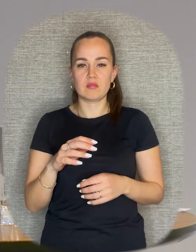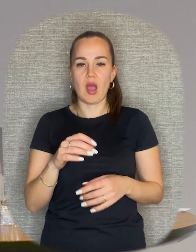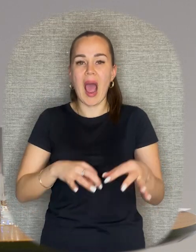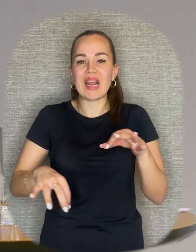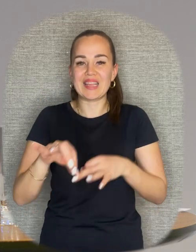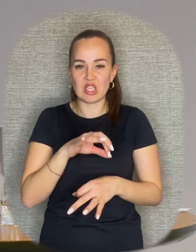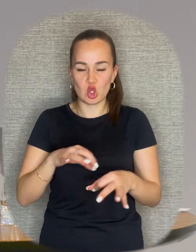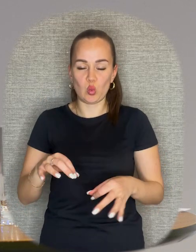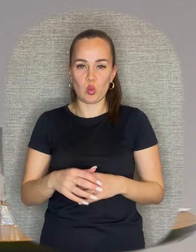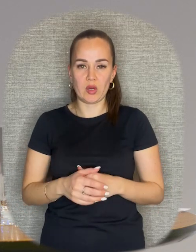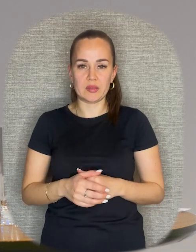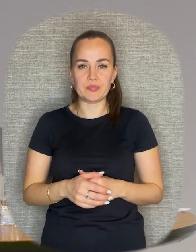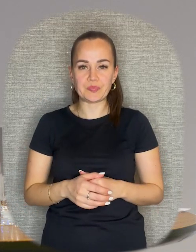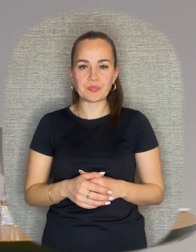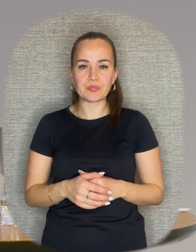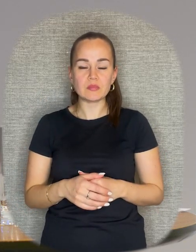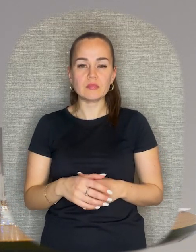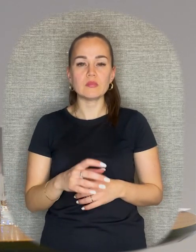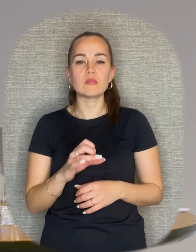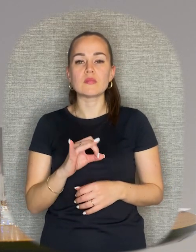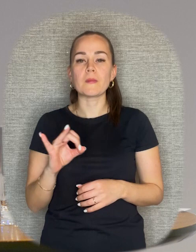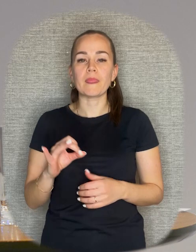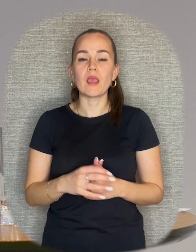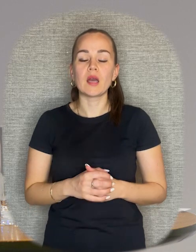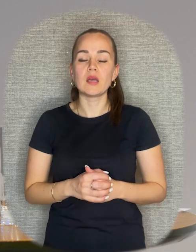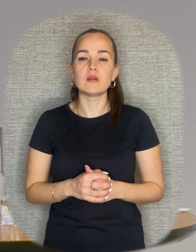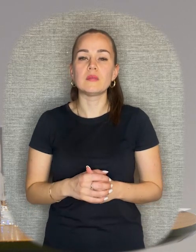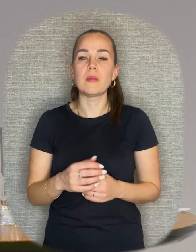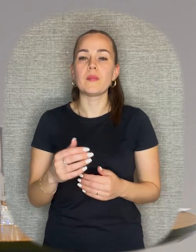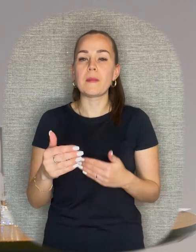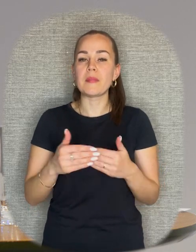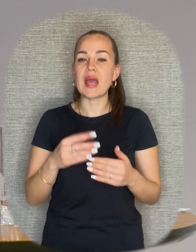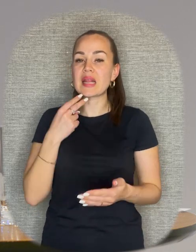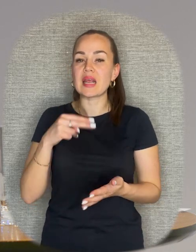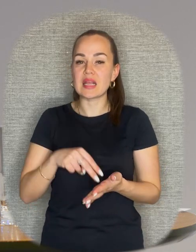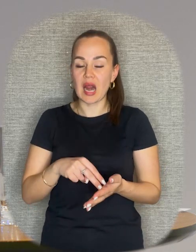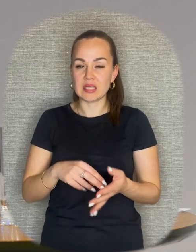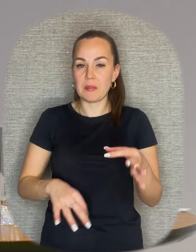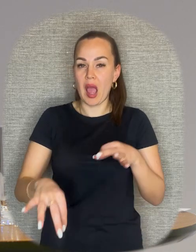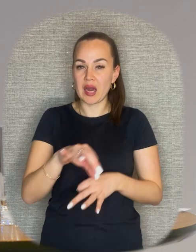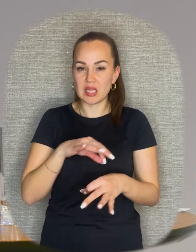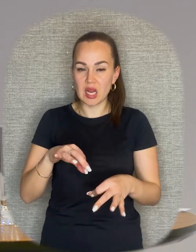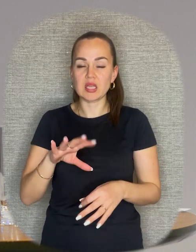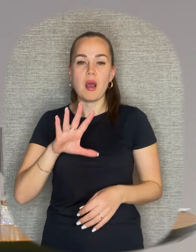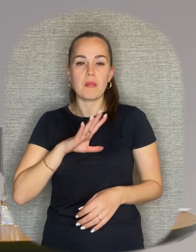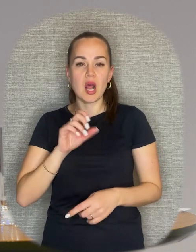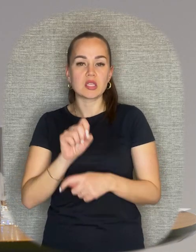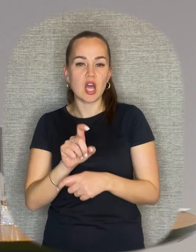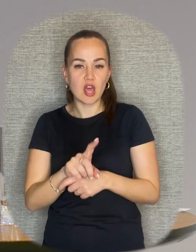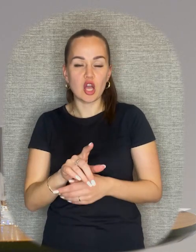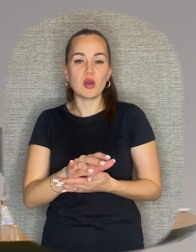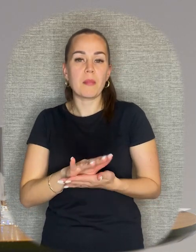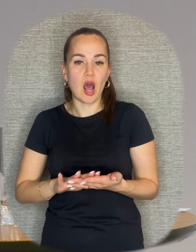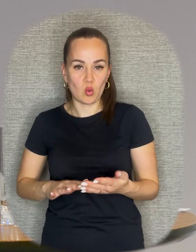которых с небывалой силой проявился творческий созидательный гений русского народа и перед ленинградским архитекторами